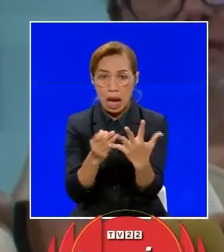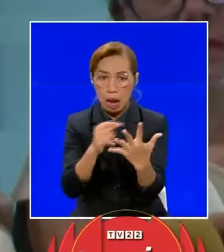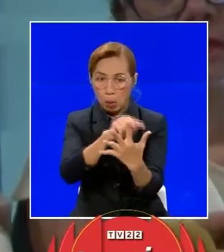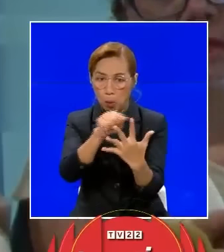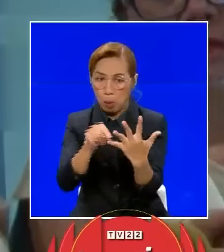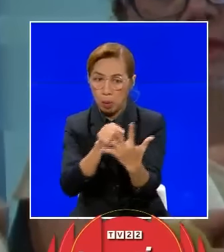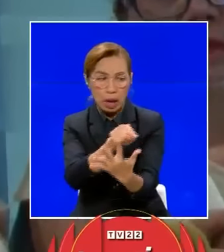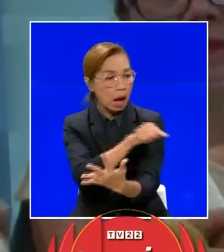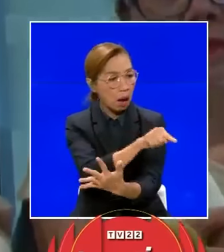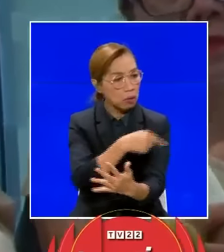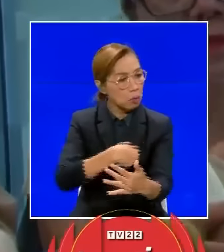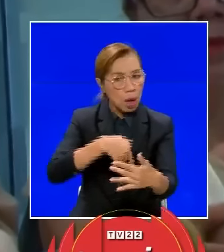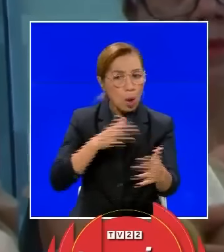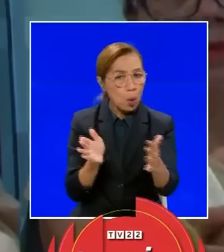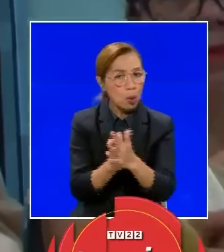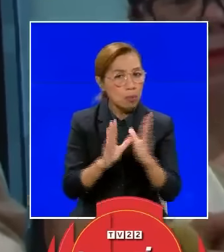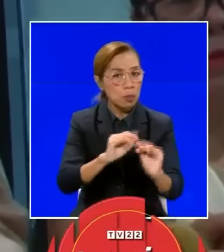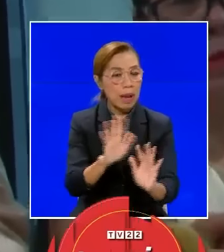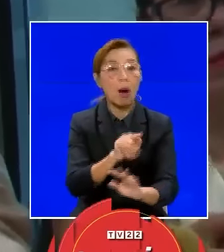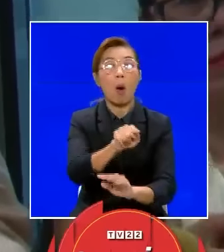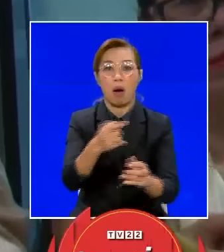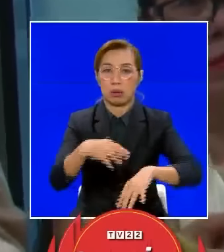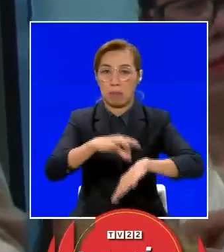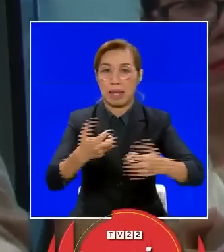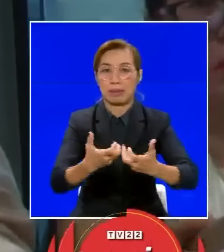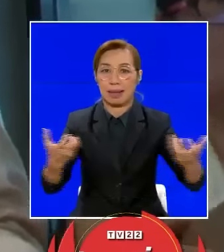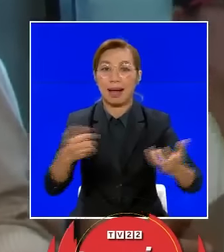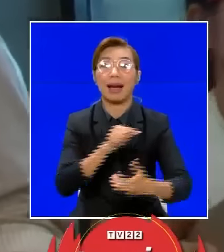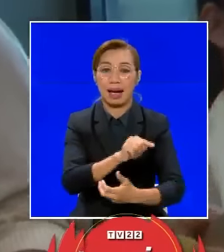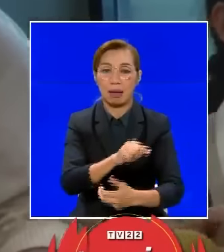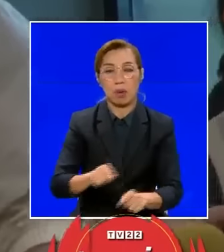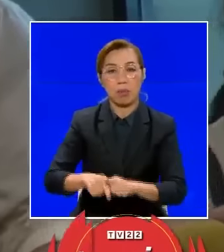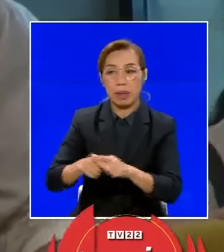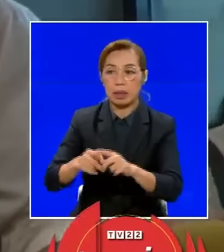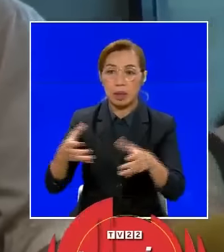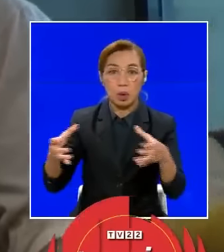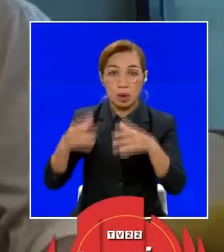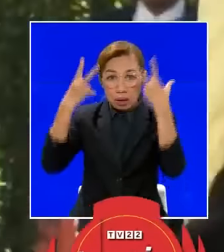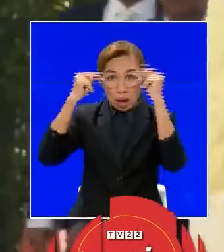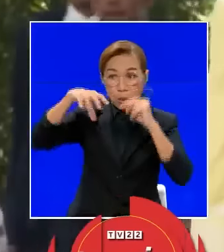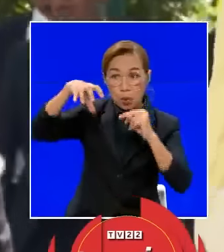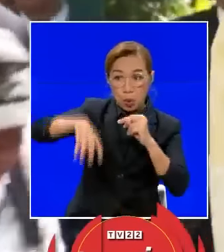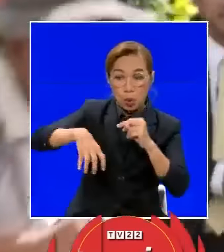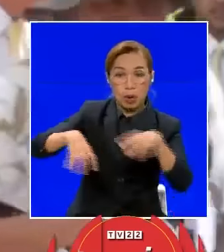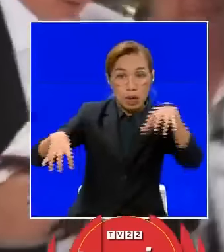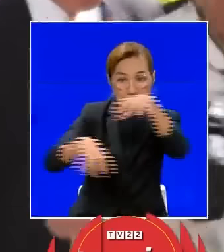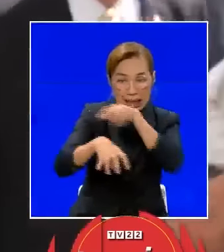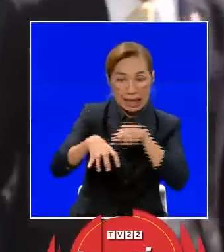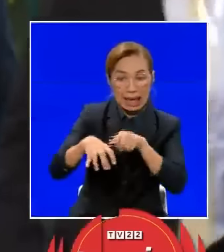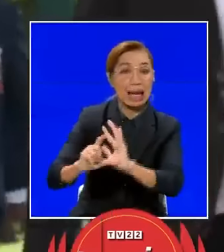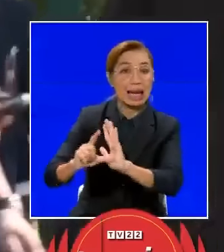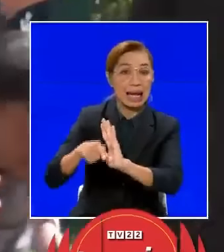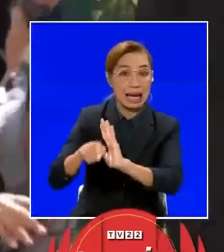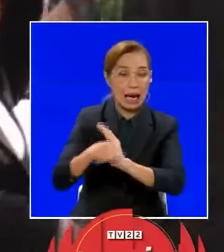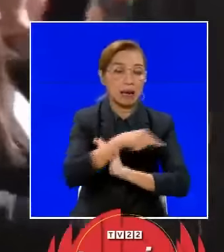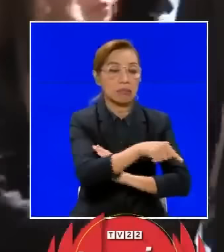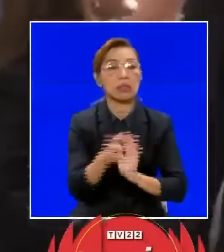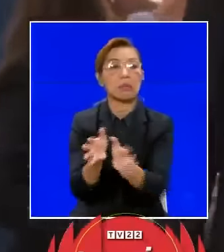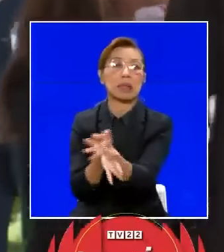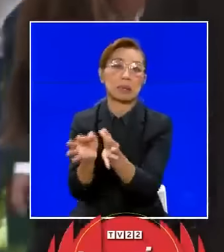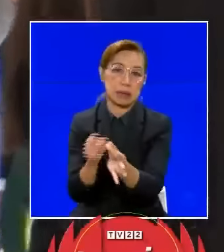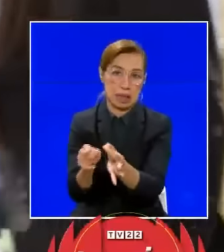ทีนี้ท่านนายกมาก็ต้องถามสิครับเพราะว่าเมื่อวานเนี้ยก็ถามนายกไปแล้วนายกก็บอกแค่ไปคุยจริ